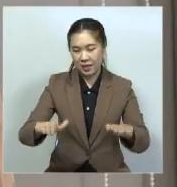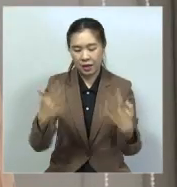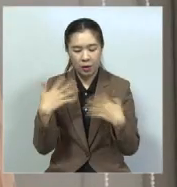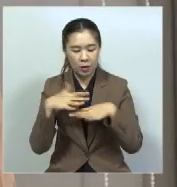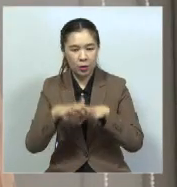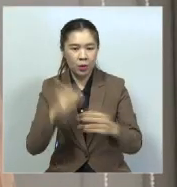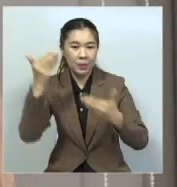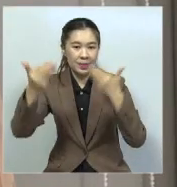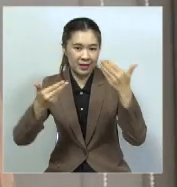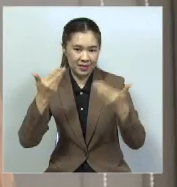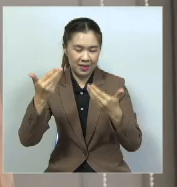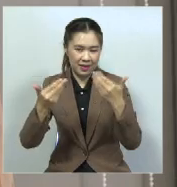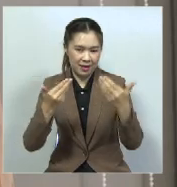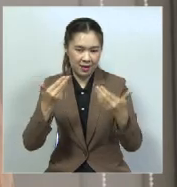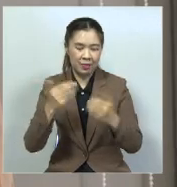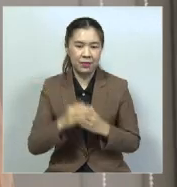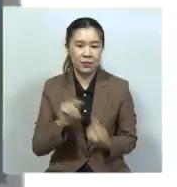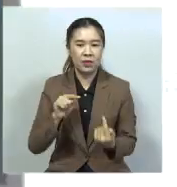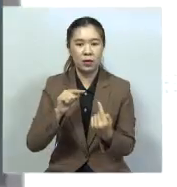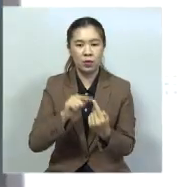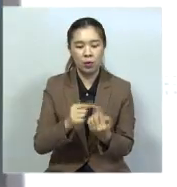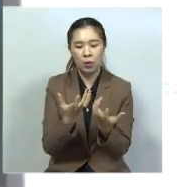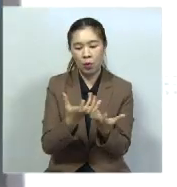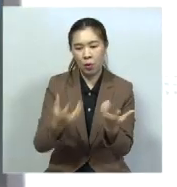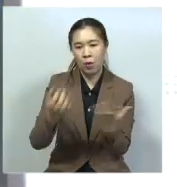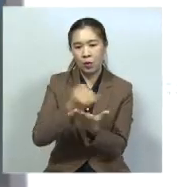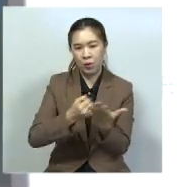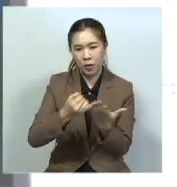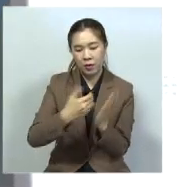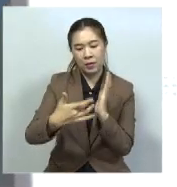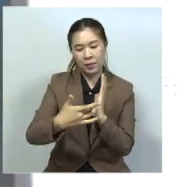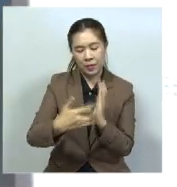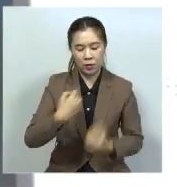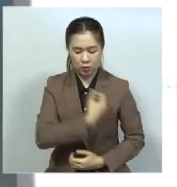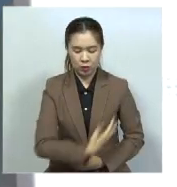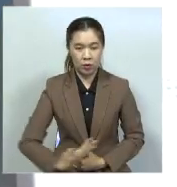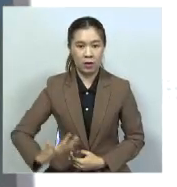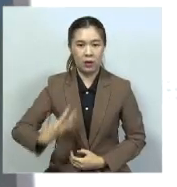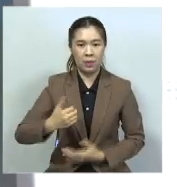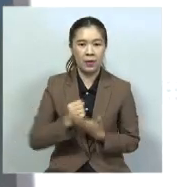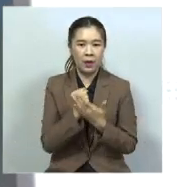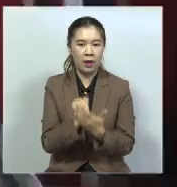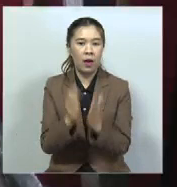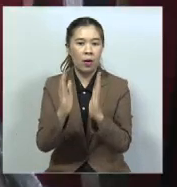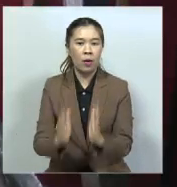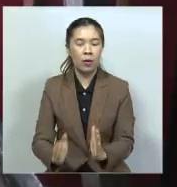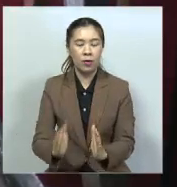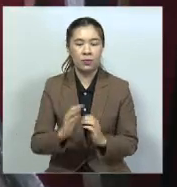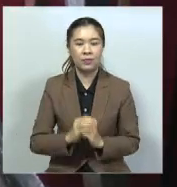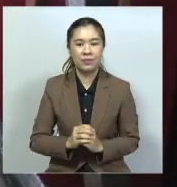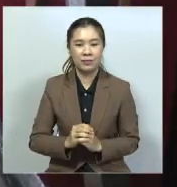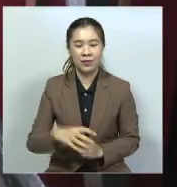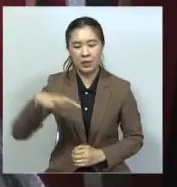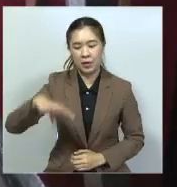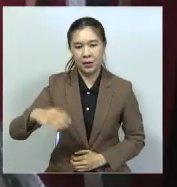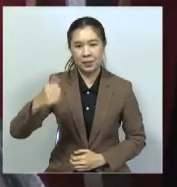กิจกรรมในงานมหกรรมอารยะสถาปัตย์และนวัตกรรมสุขภาพเพื่อคนทั้งมวลที่